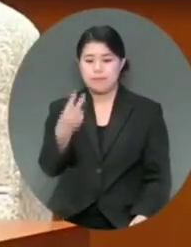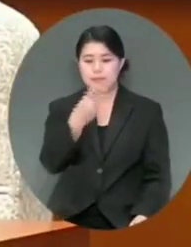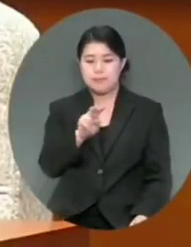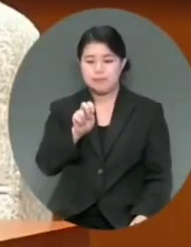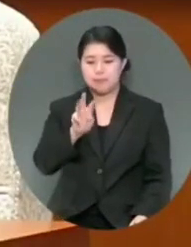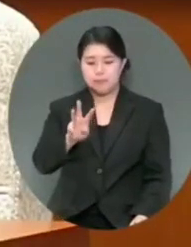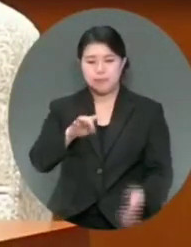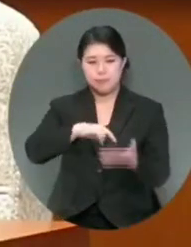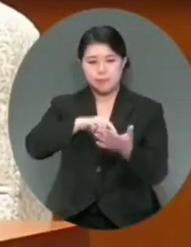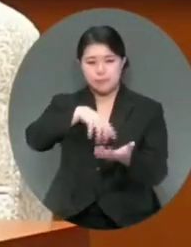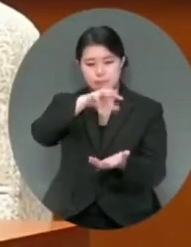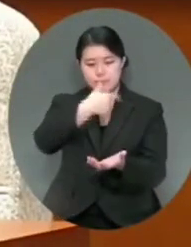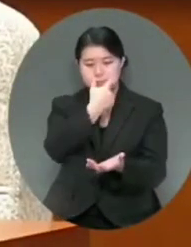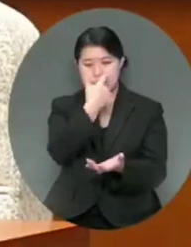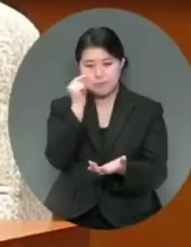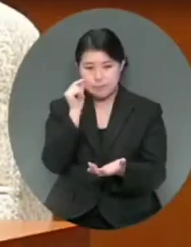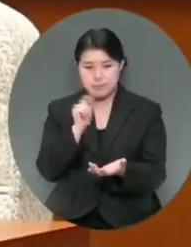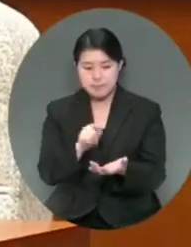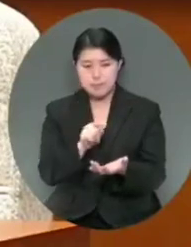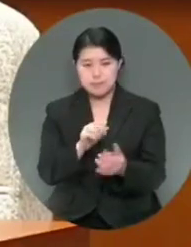2023년도 세수 결손분을 반영해서